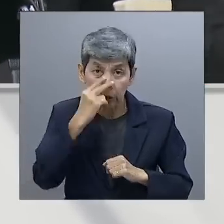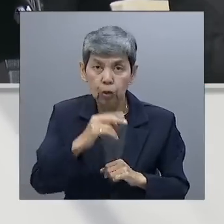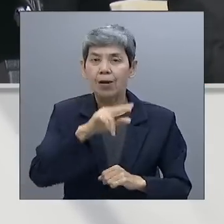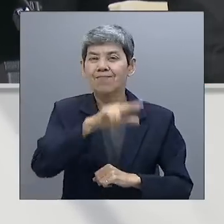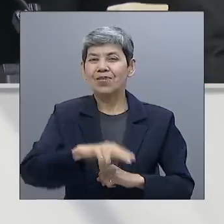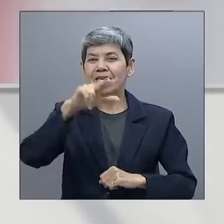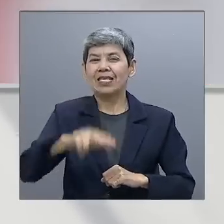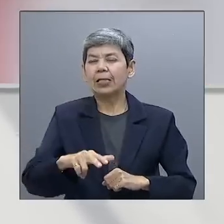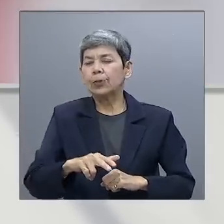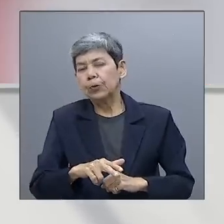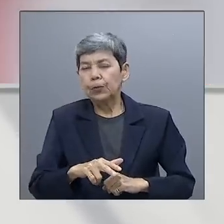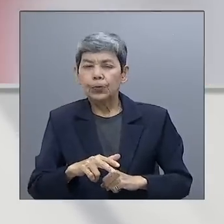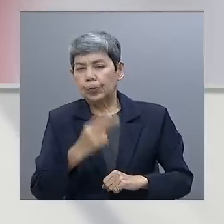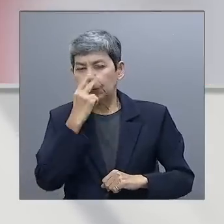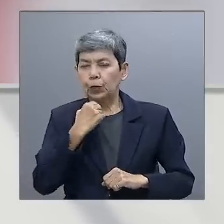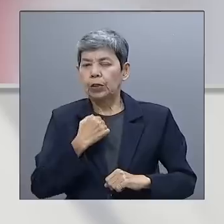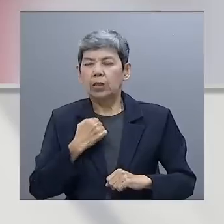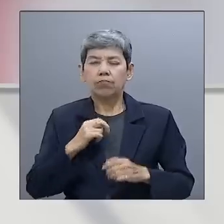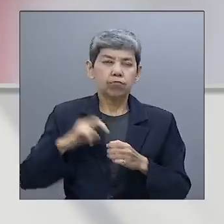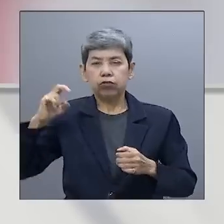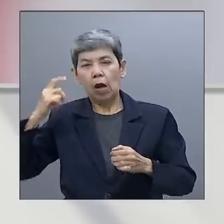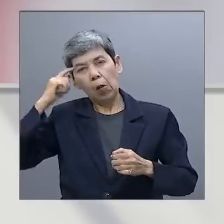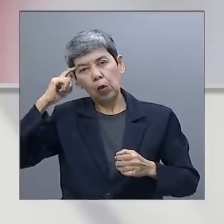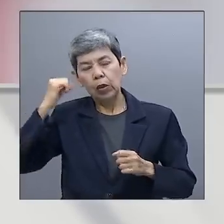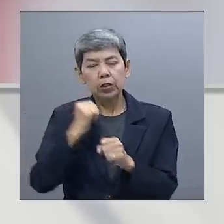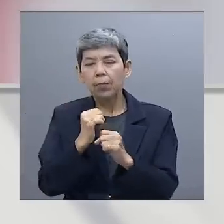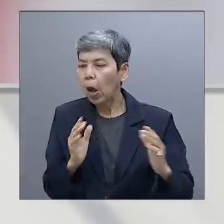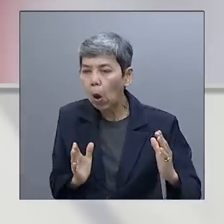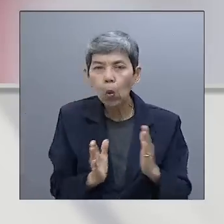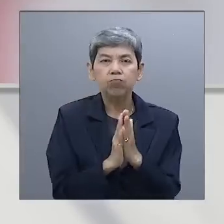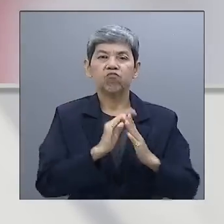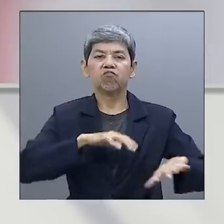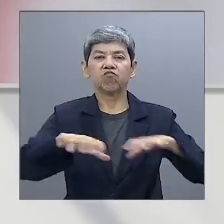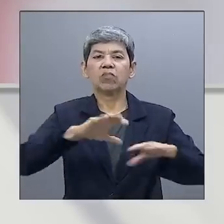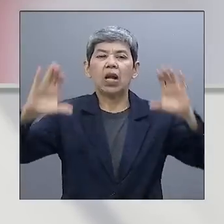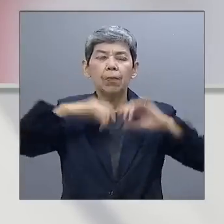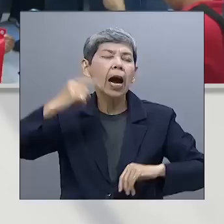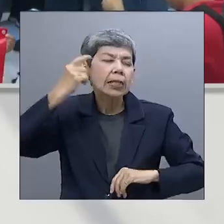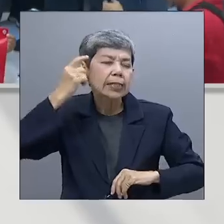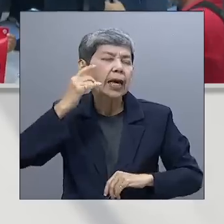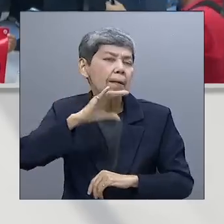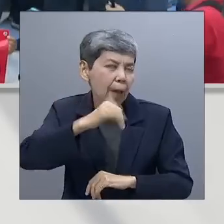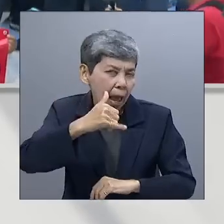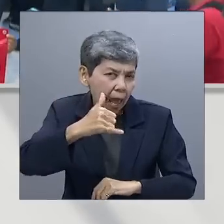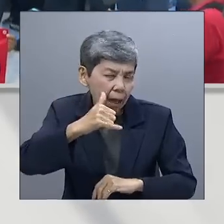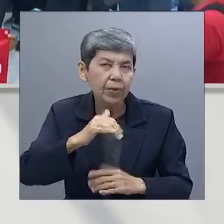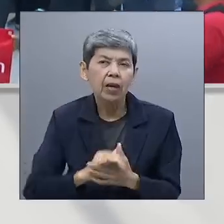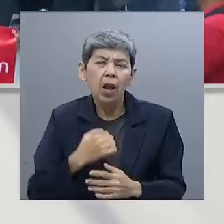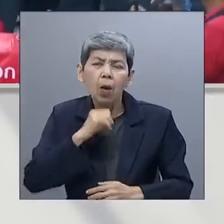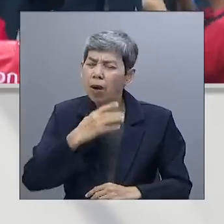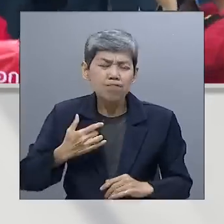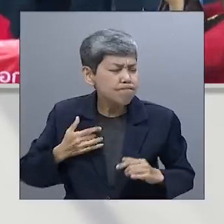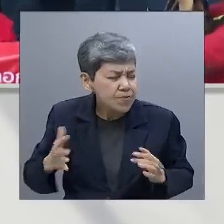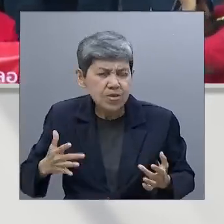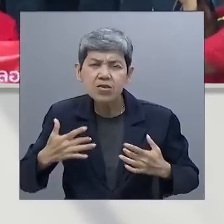ทยตกอยู่ในกระแสเตรียมถอนตัวแล้วผันตัวเองมาเป็นแกนนำจัดตั้งรัฐบาลซะเองแม้จะปฏิเสธหลายครั้งแล้